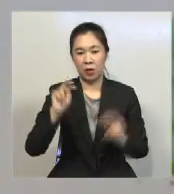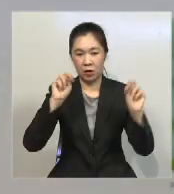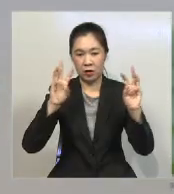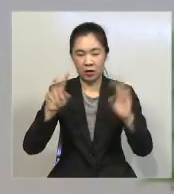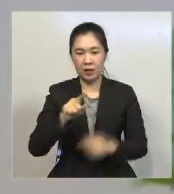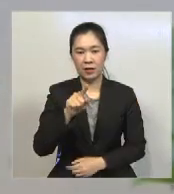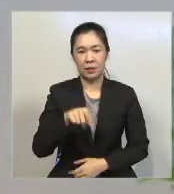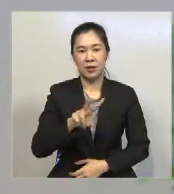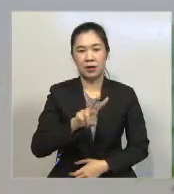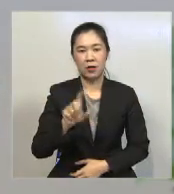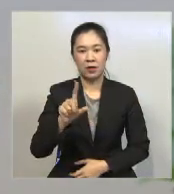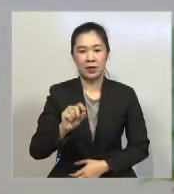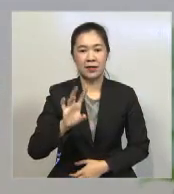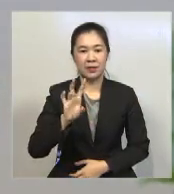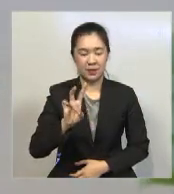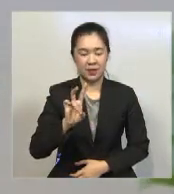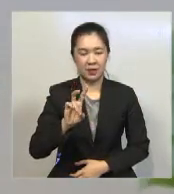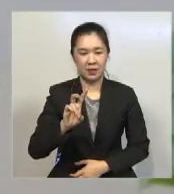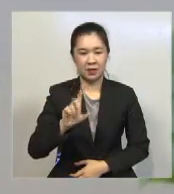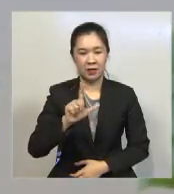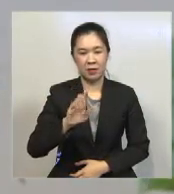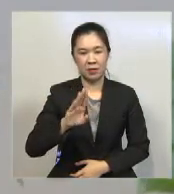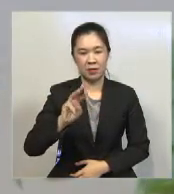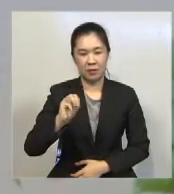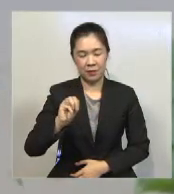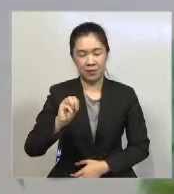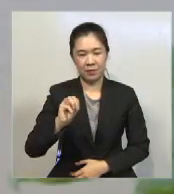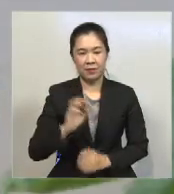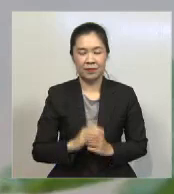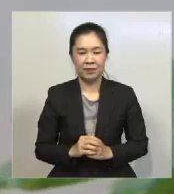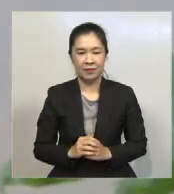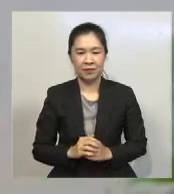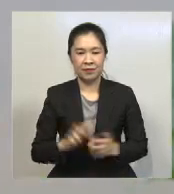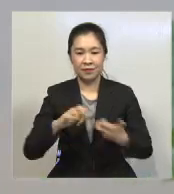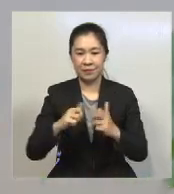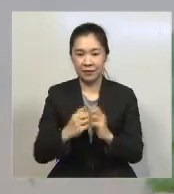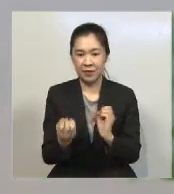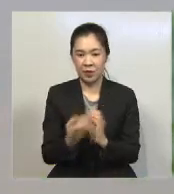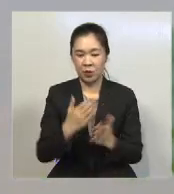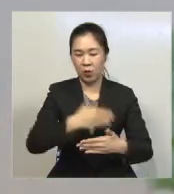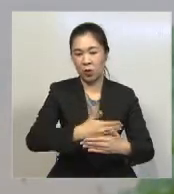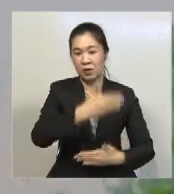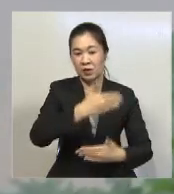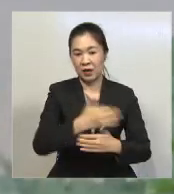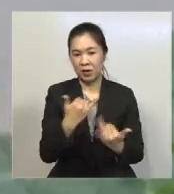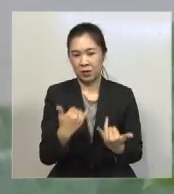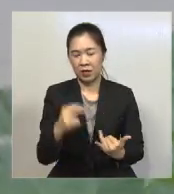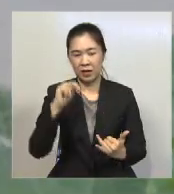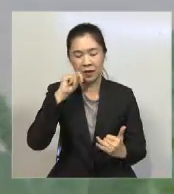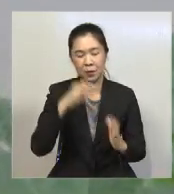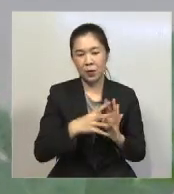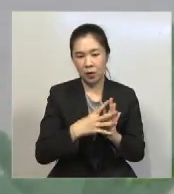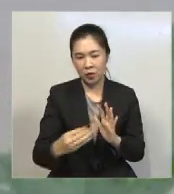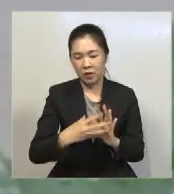ที่ 1,227 ลูกบาศก์เมตรต่อวินาทีค่ะก็ส่งผลให้เขื่อนเจ้าพระยาวันนี้จะต้องระบายน้ำท้ายเขื่อน